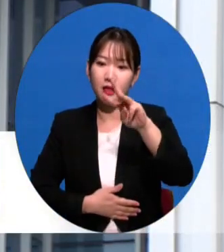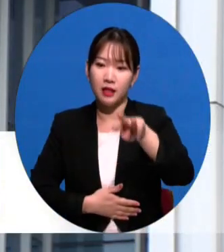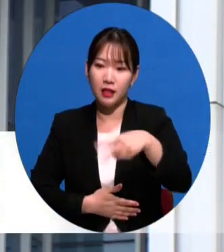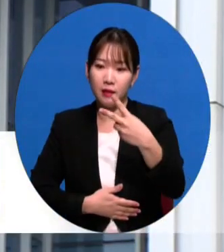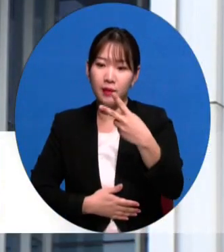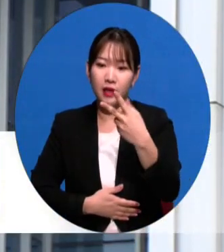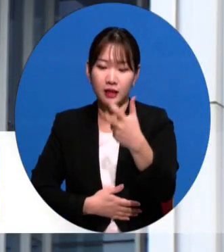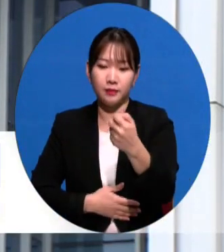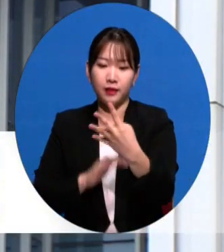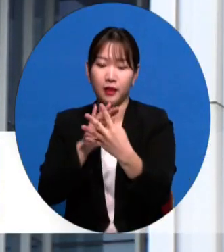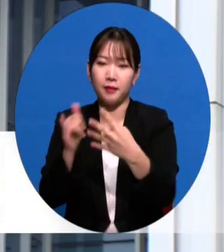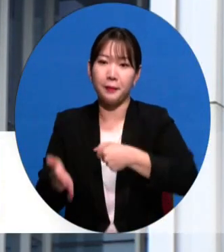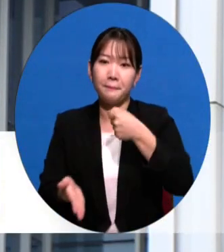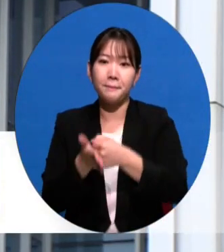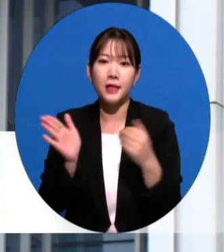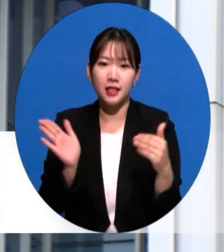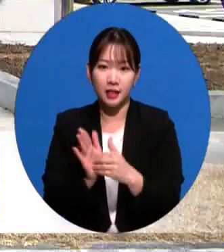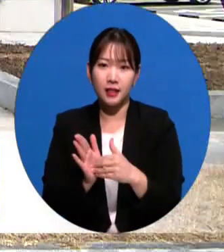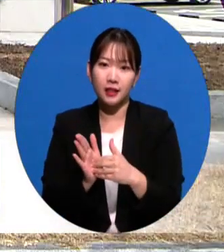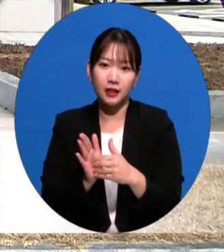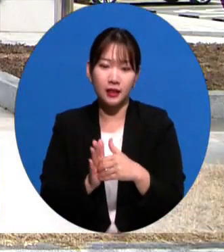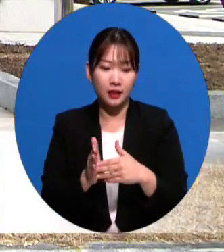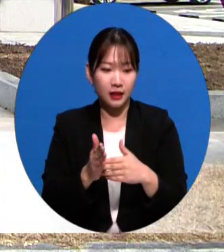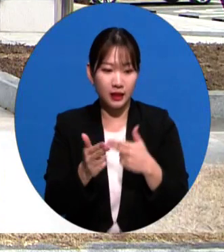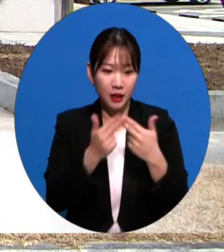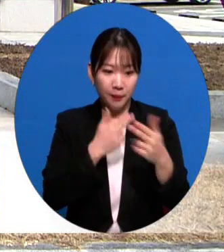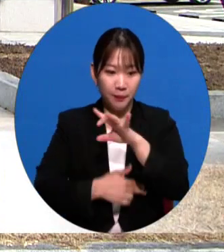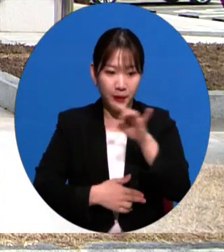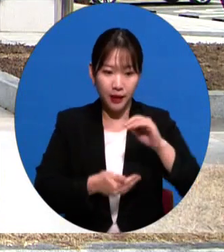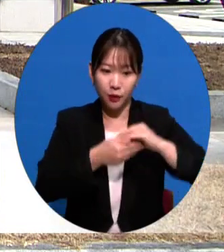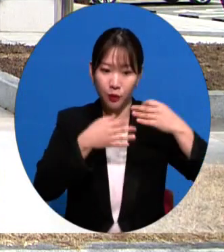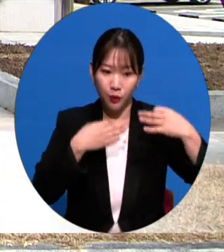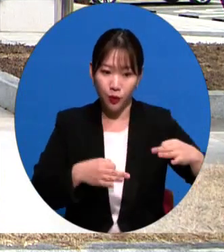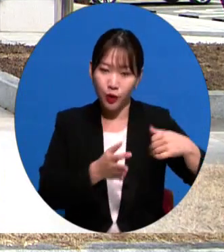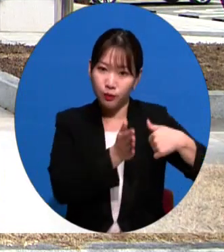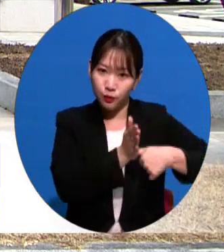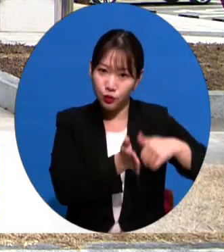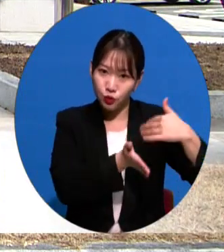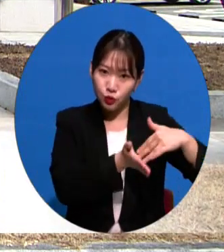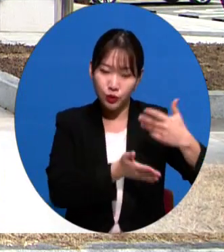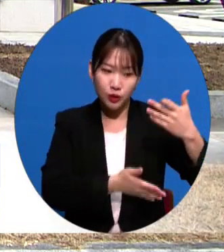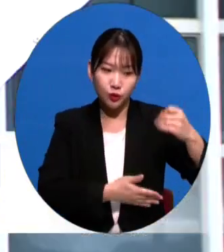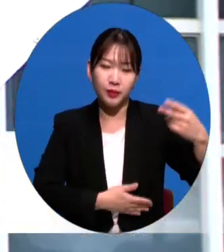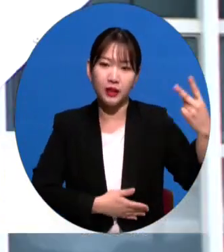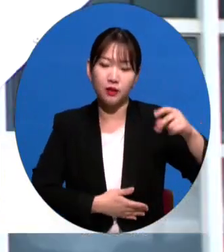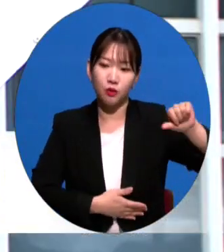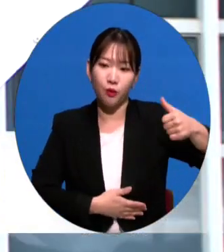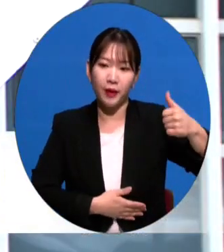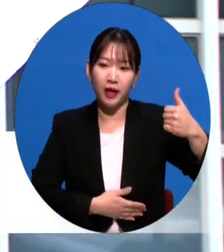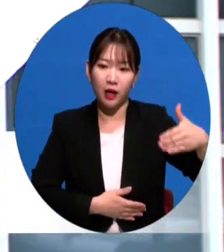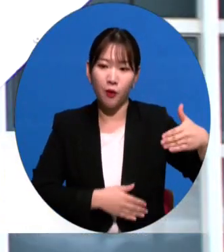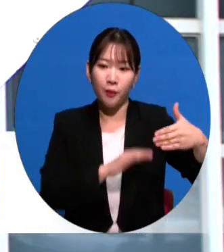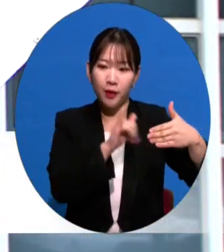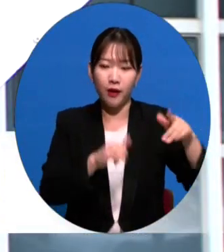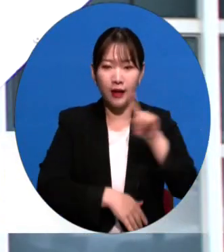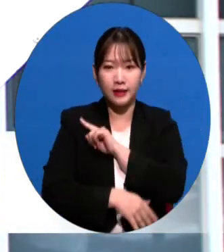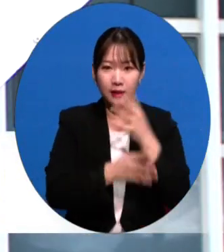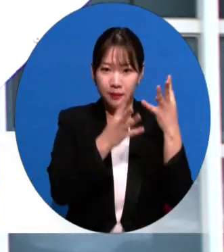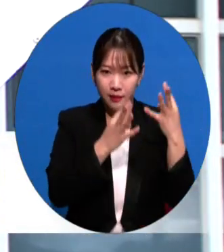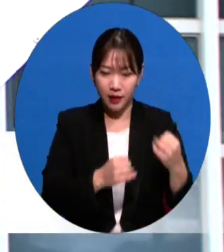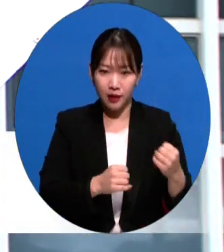27만 8,274명으로 확정됐습니다. 조합별로는 농협의 선거인 수가 19만 2,509명으로 가장